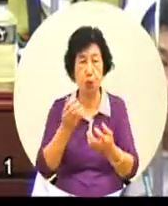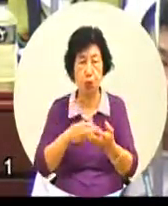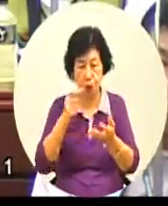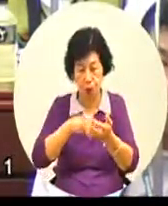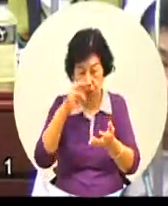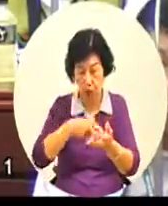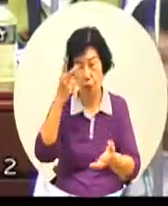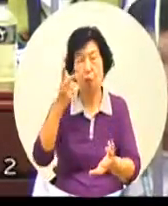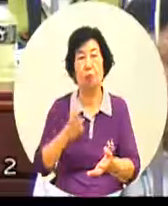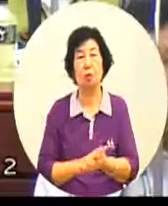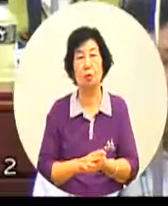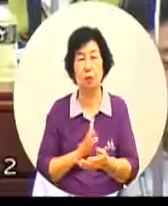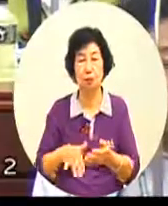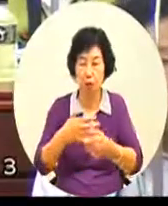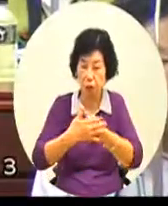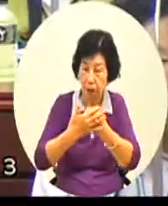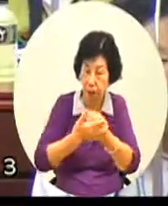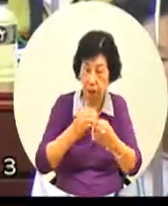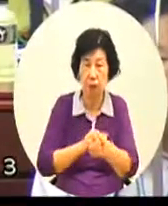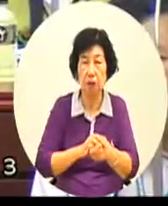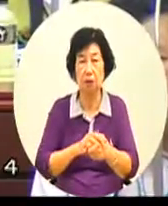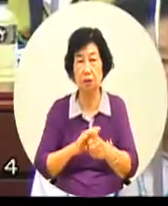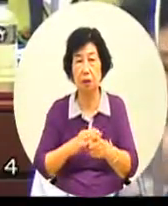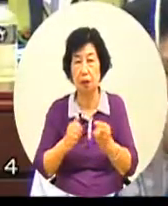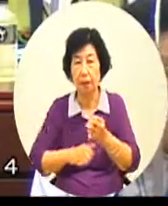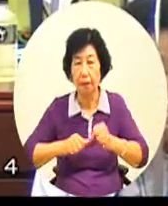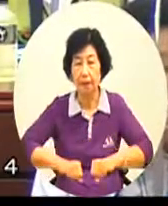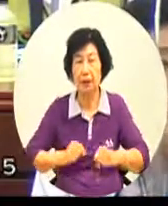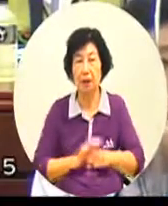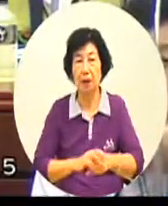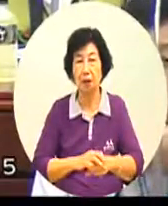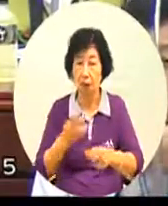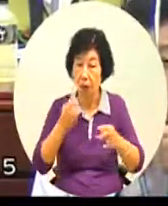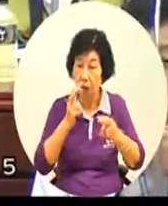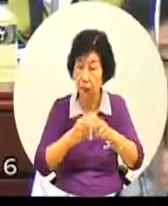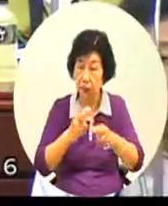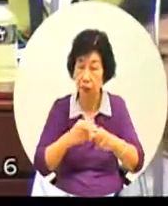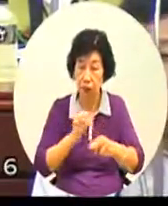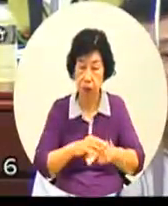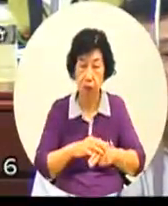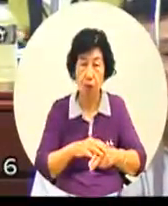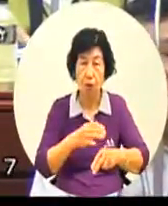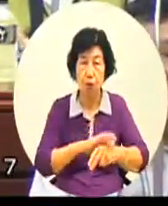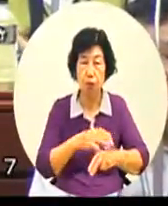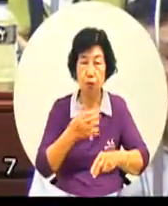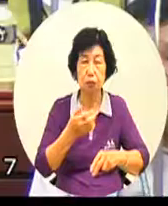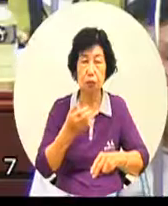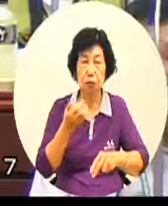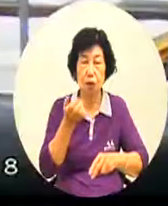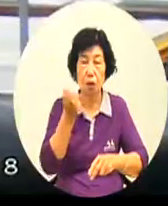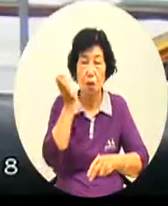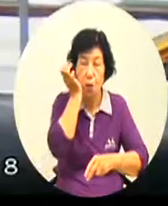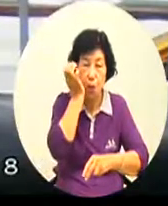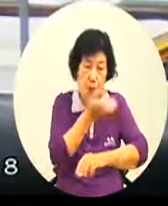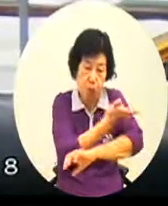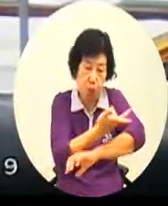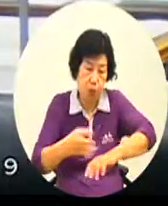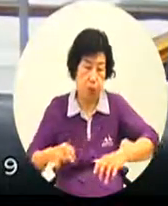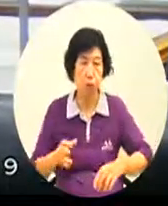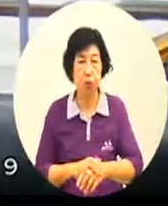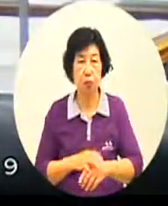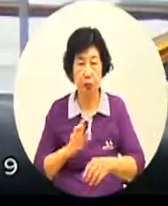的生命的安全啊。 原乡也会发生土石流啊。现在还给你驳造。 原乡的， 我跟你讲，各个遇到的状